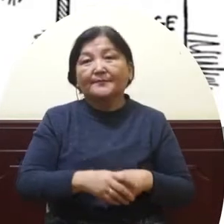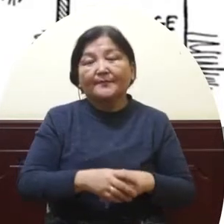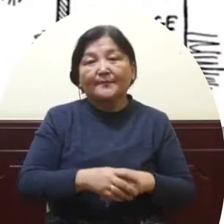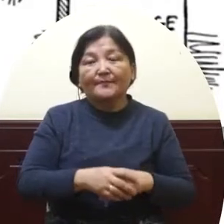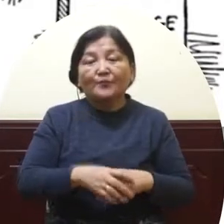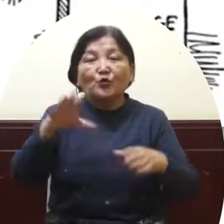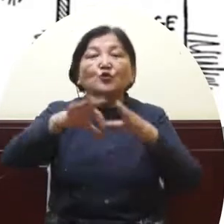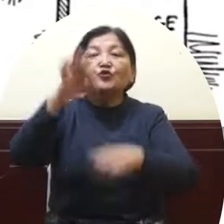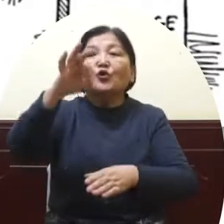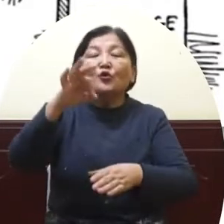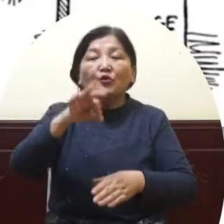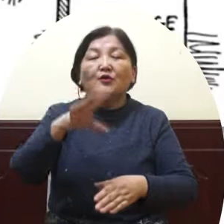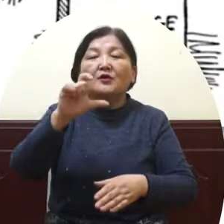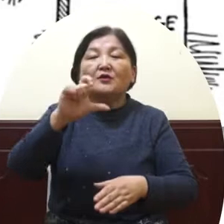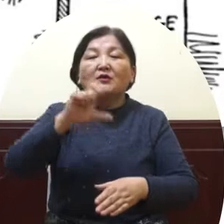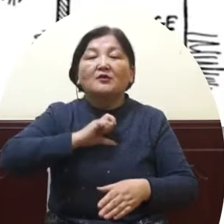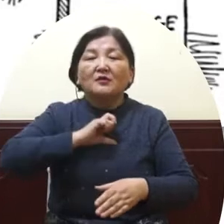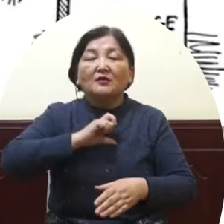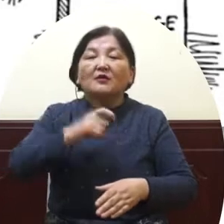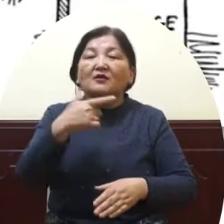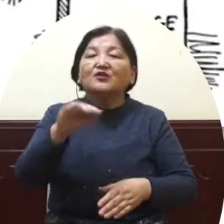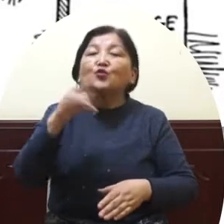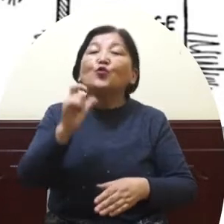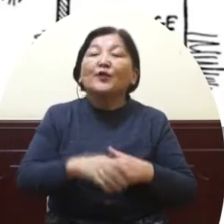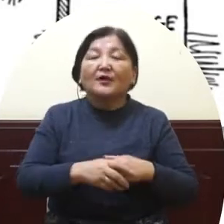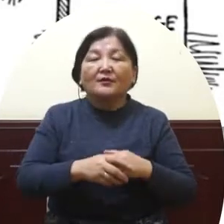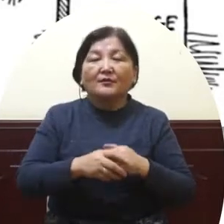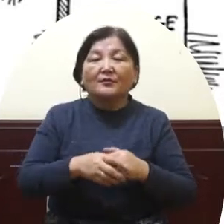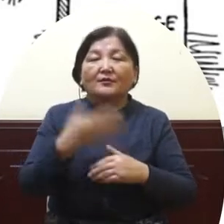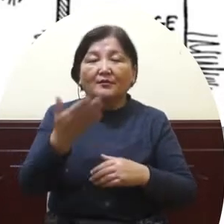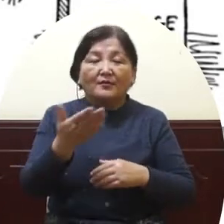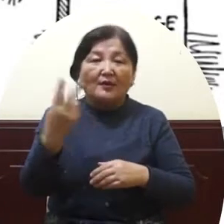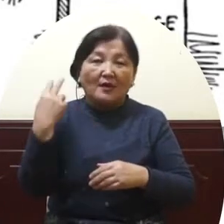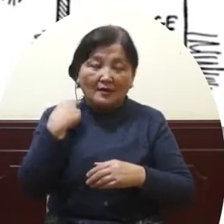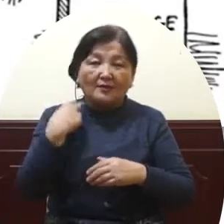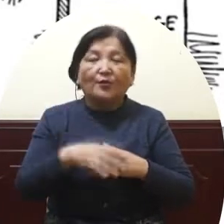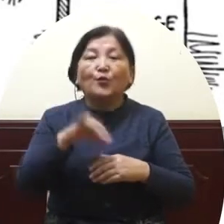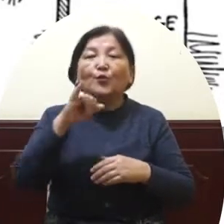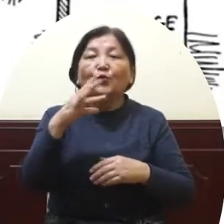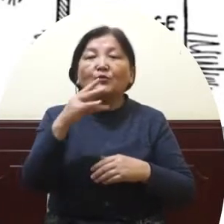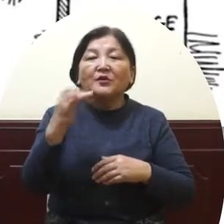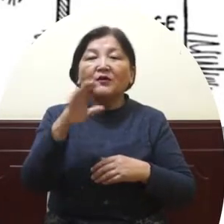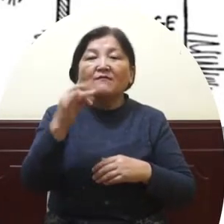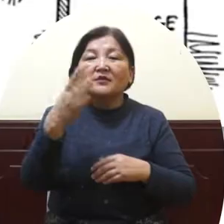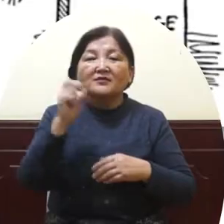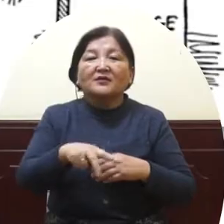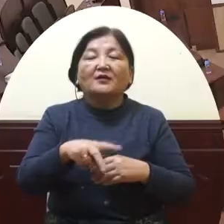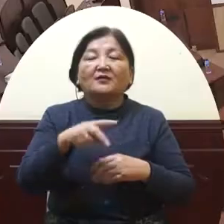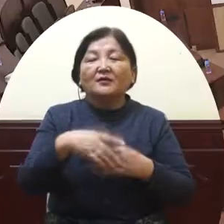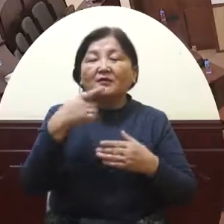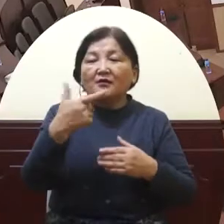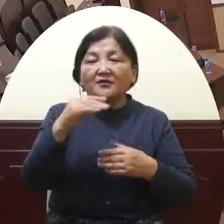энэ сонгох эрх гэж бидний хэлдэг энэ нэр томьёо suffrage universal suffrage гэж томьёолдог. Энэ ойлголт